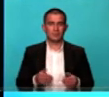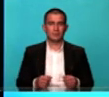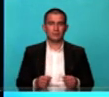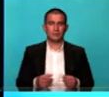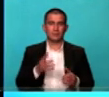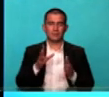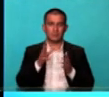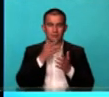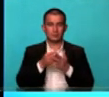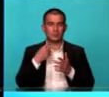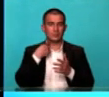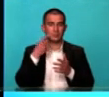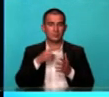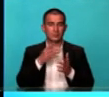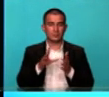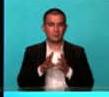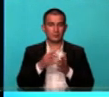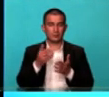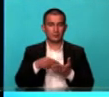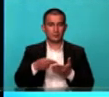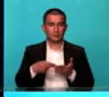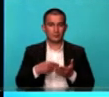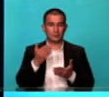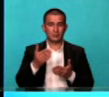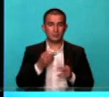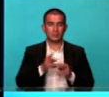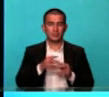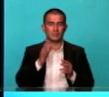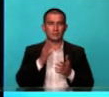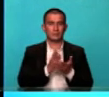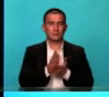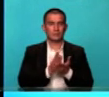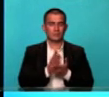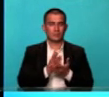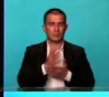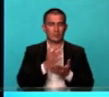Elektron raqamli imzodan foydalanish muddati qancha?